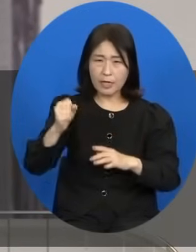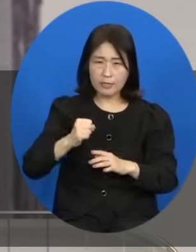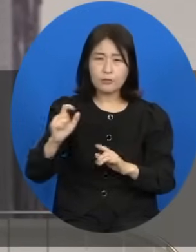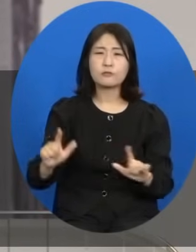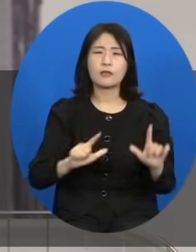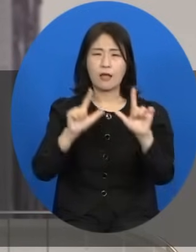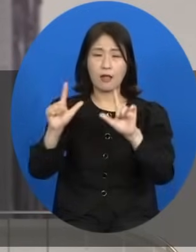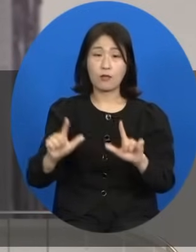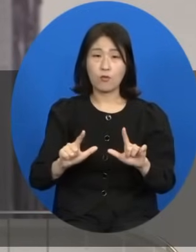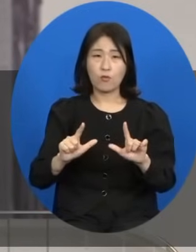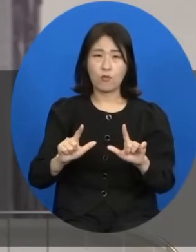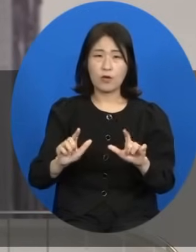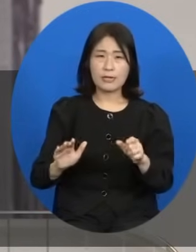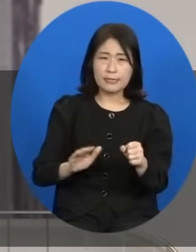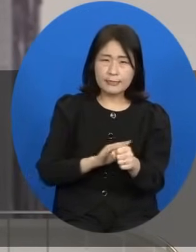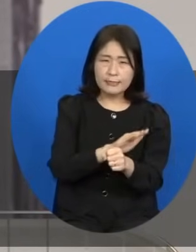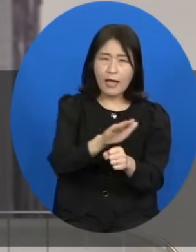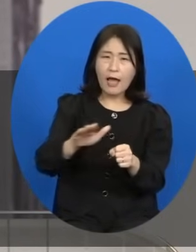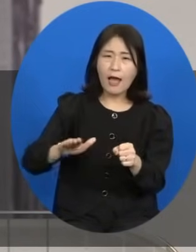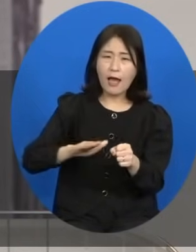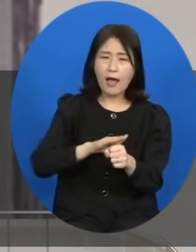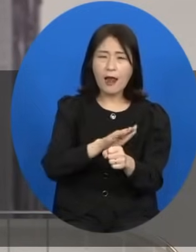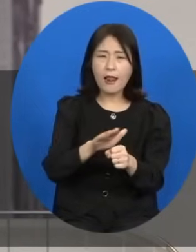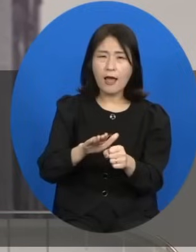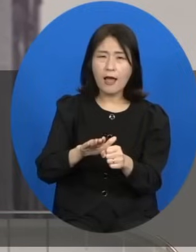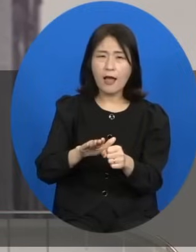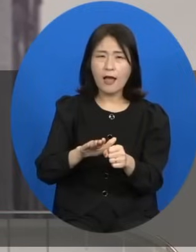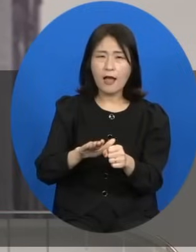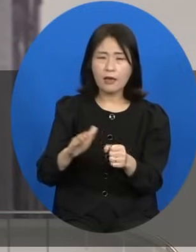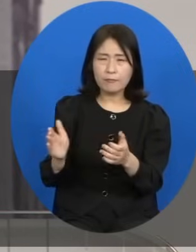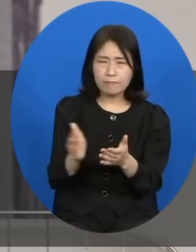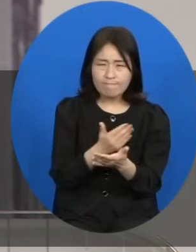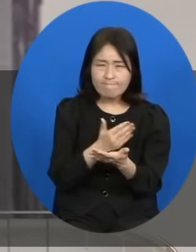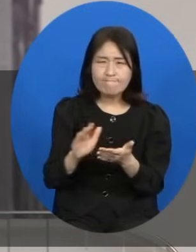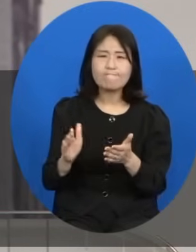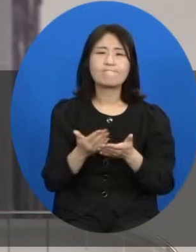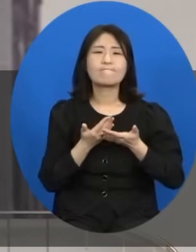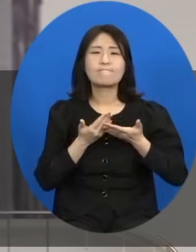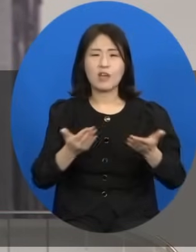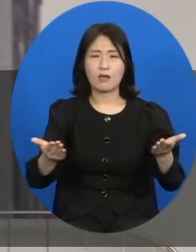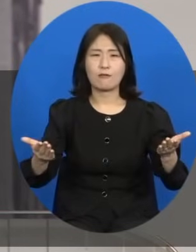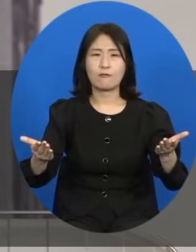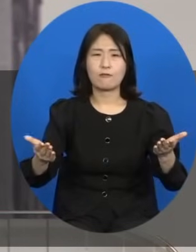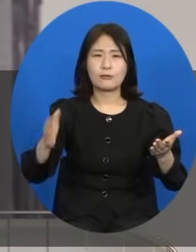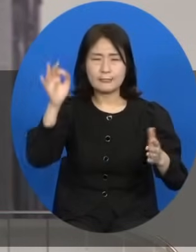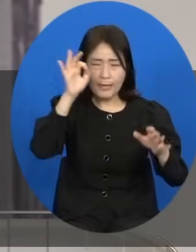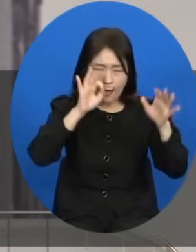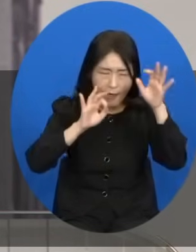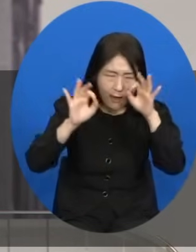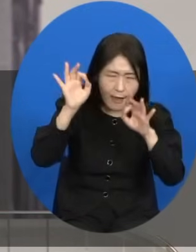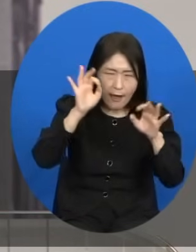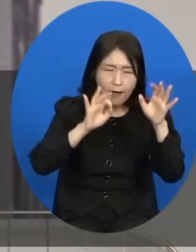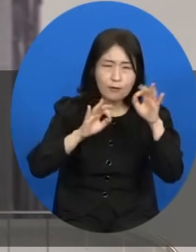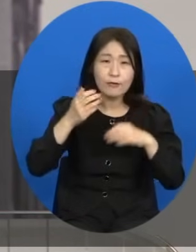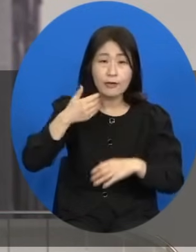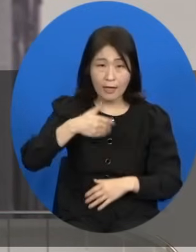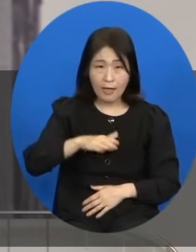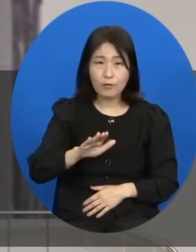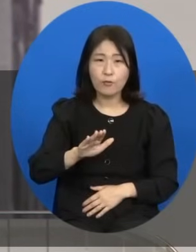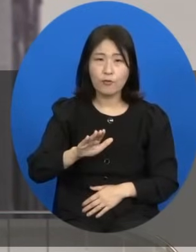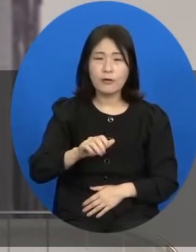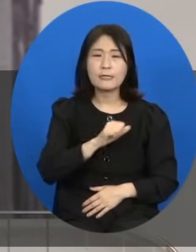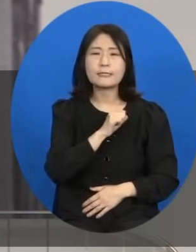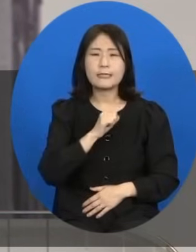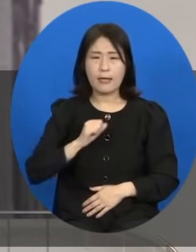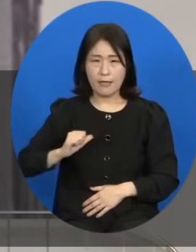또한 사랑의 어만 그를 부인하고 풀고 나누고 찾아가고 그렇게 견디어